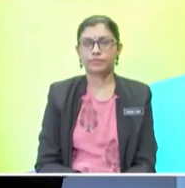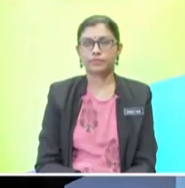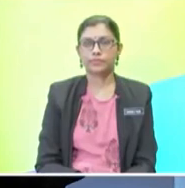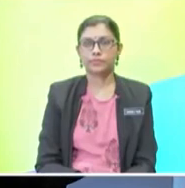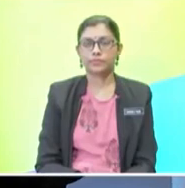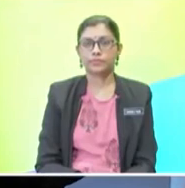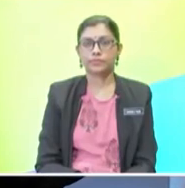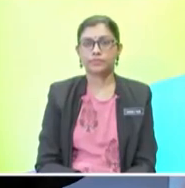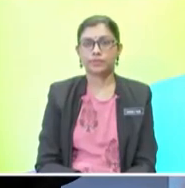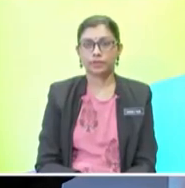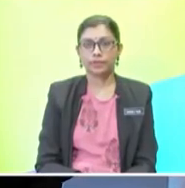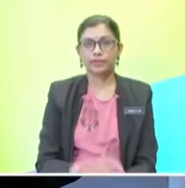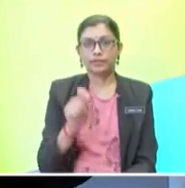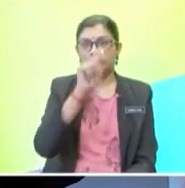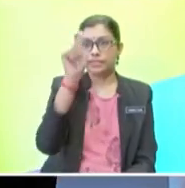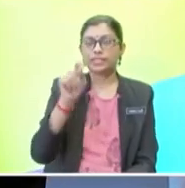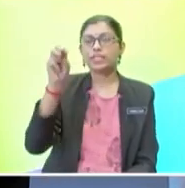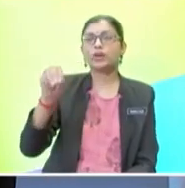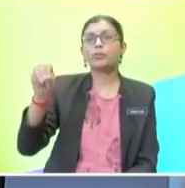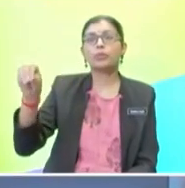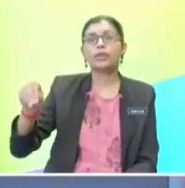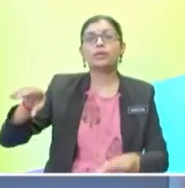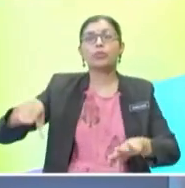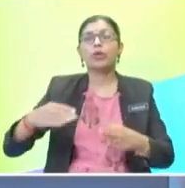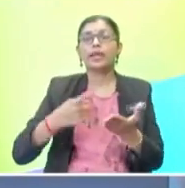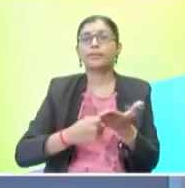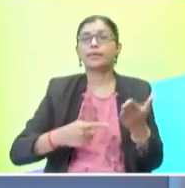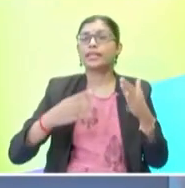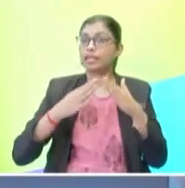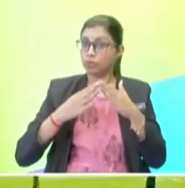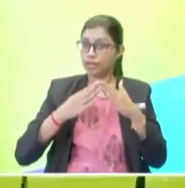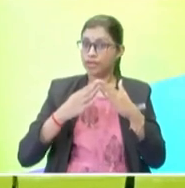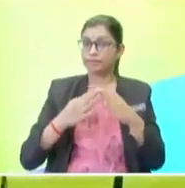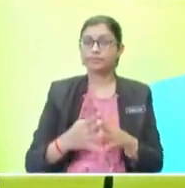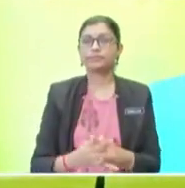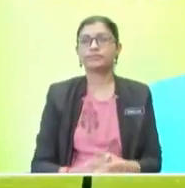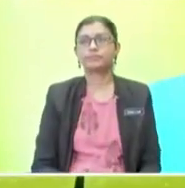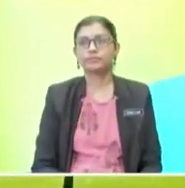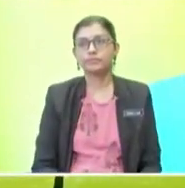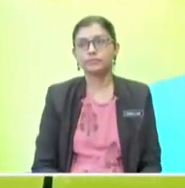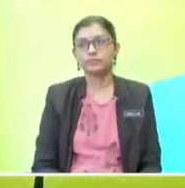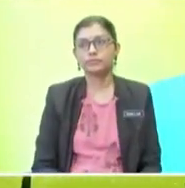yang Fatimah selalu lakukan untuk bantu keluarga Fatimah? Kongsi dengan cikgu dan kawan-kawan.